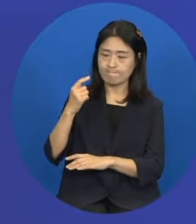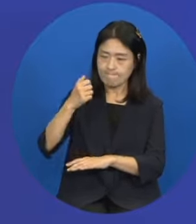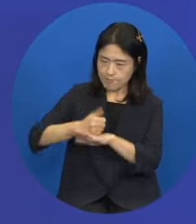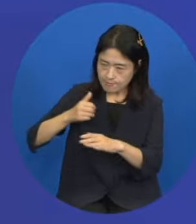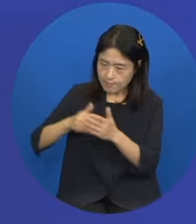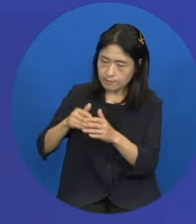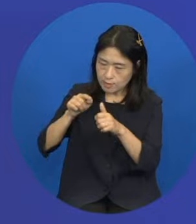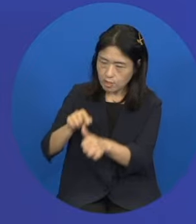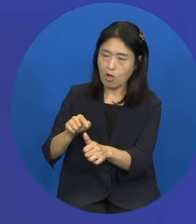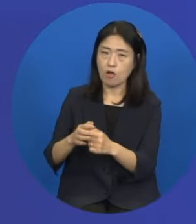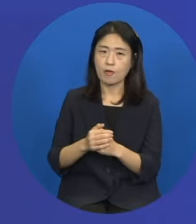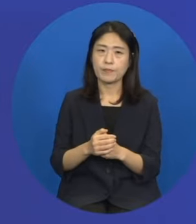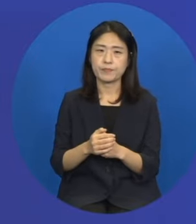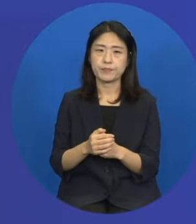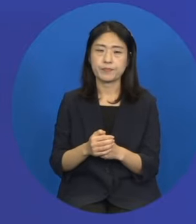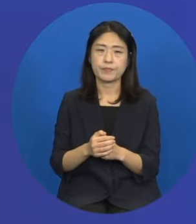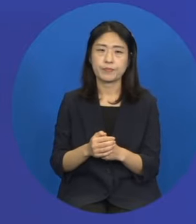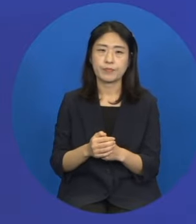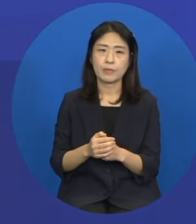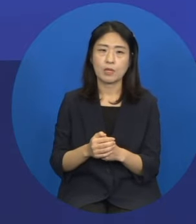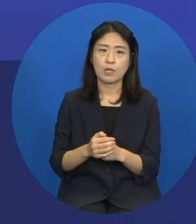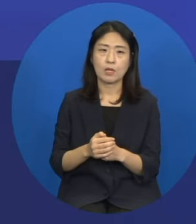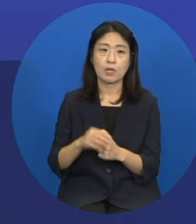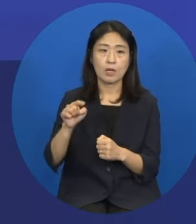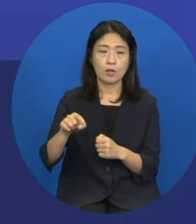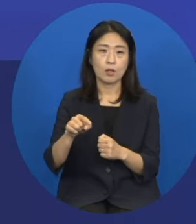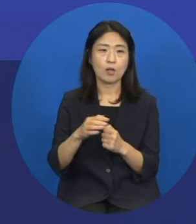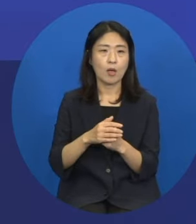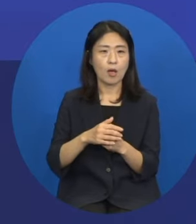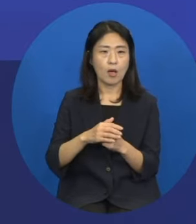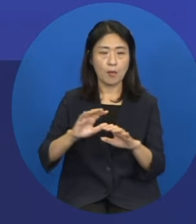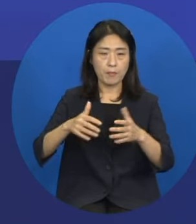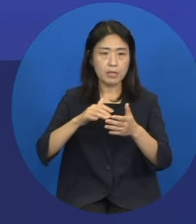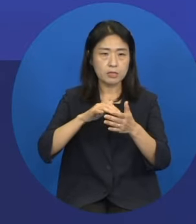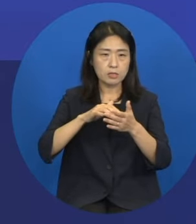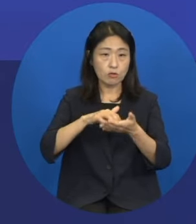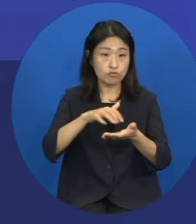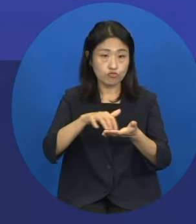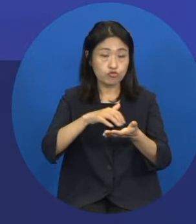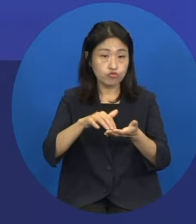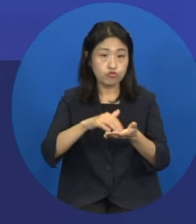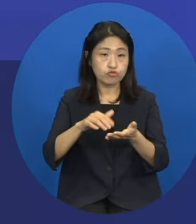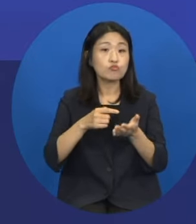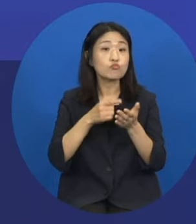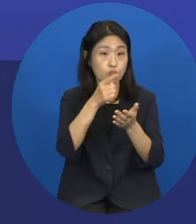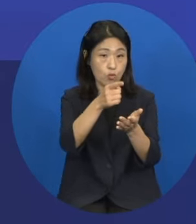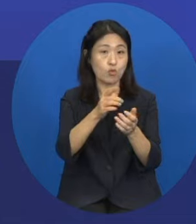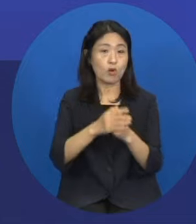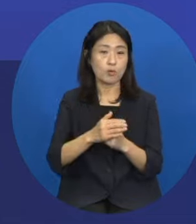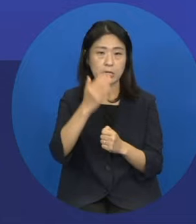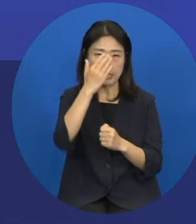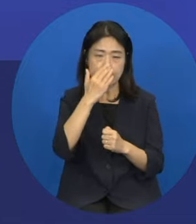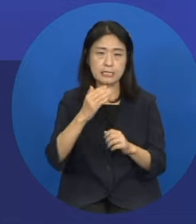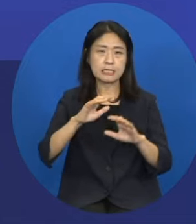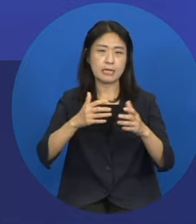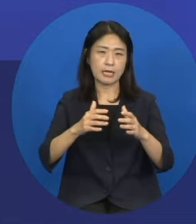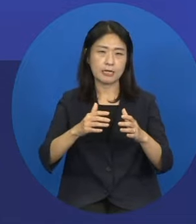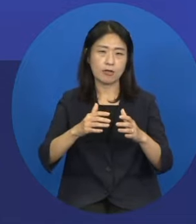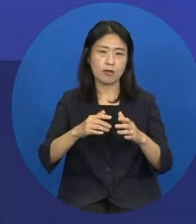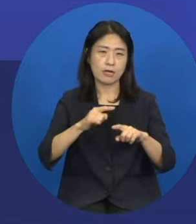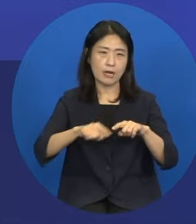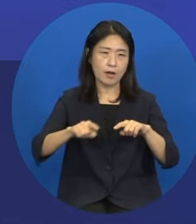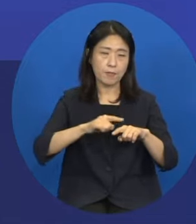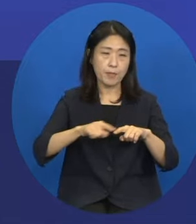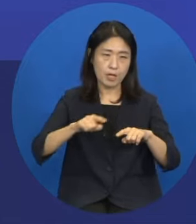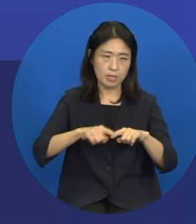요압이 보고를 해요. 사무엘하 24장 9절이에요. 요압이 백성인 수를 왕께 보고하니 곧 이스라엘에서 칼을 빼는 담대한 자가 80만 명이요